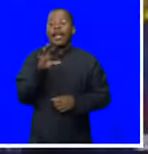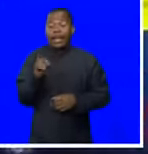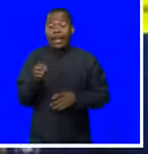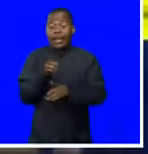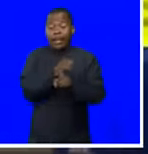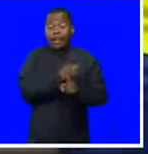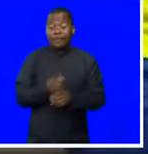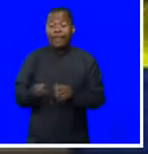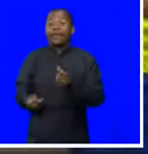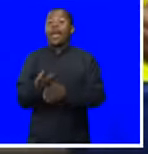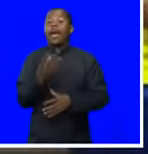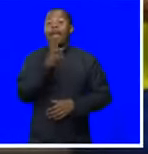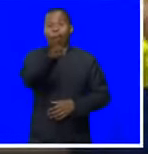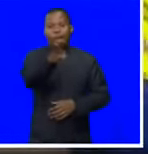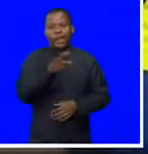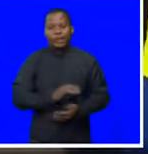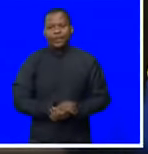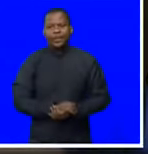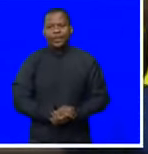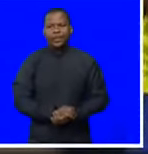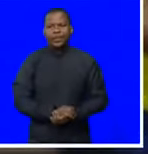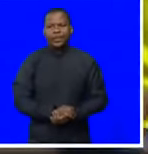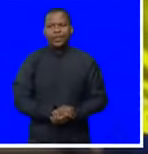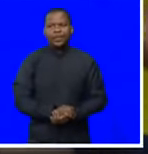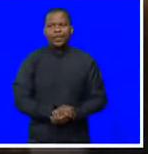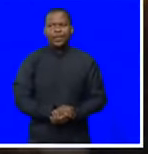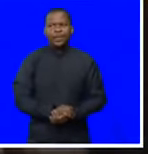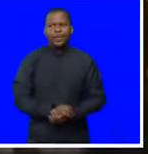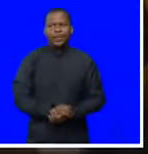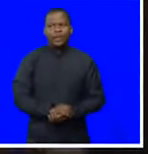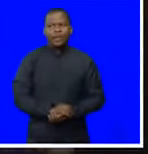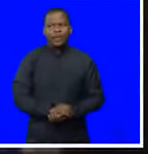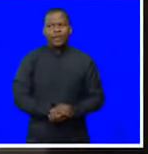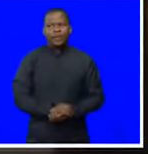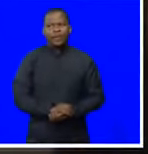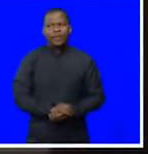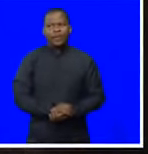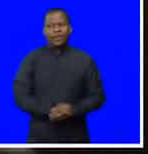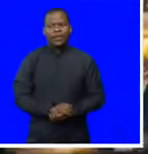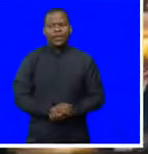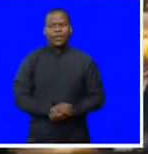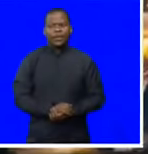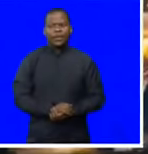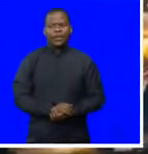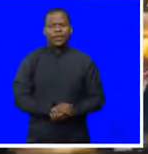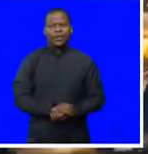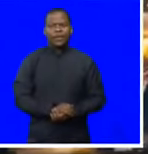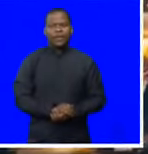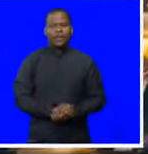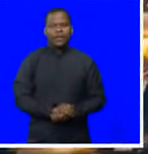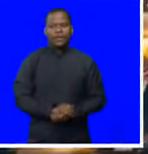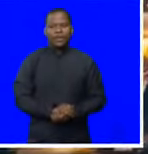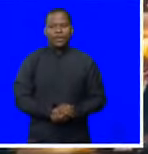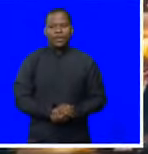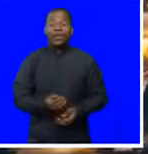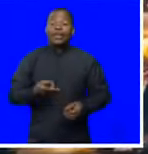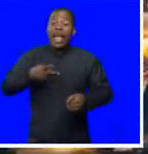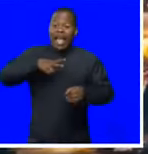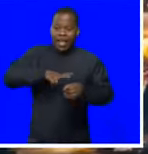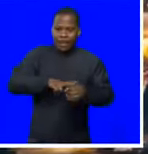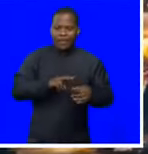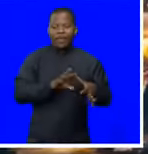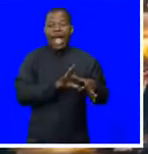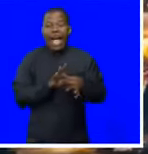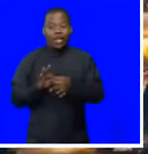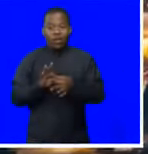Lubikele umsakade Eswatini TV temidlalo ngilinda Dlamini kanzumbiki uhlanganiso kuFabrice Msonera embabane. Mengameli wenhlangano